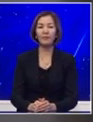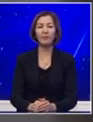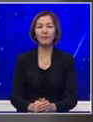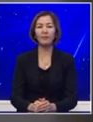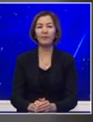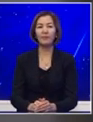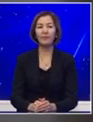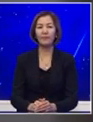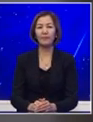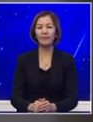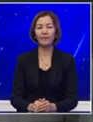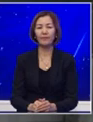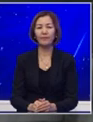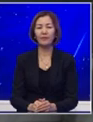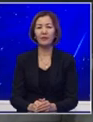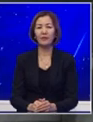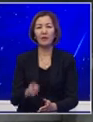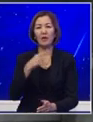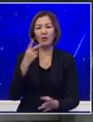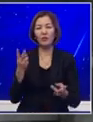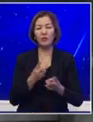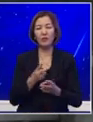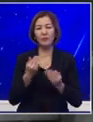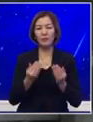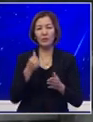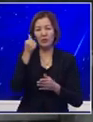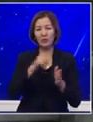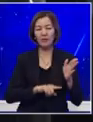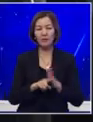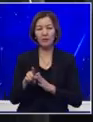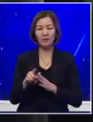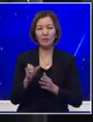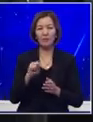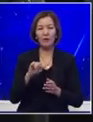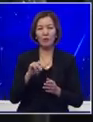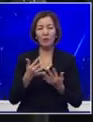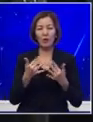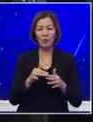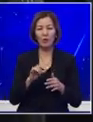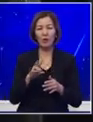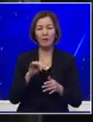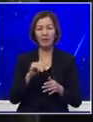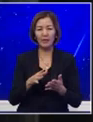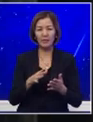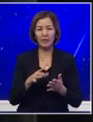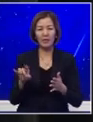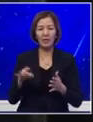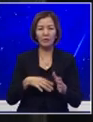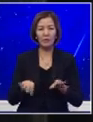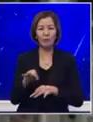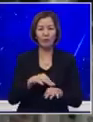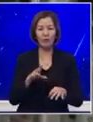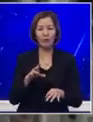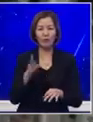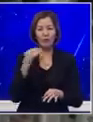жұмыс жүргізуде әрі салады. Айта кетейік, биылғы жылдан бастап іске қосылған ауыл аманаты пилоттық жобасы бойынша Алматы облысы Еңбекші Қазақ